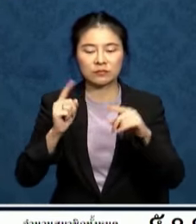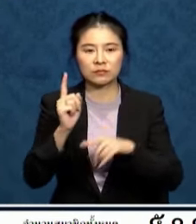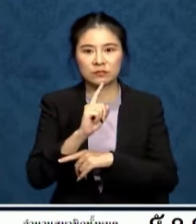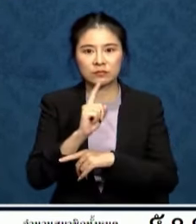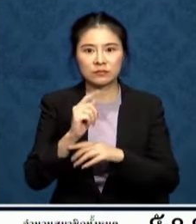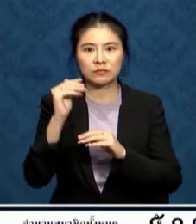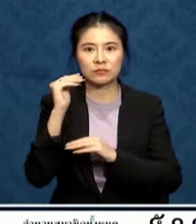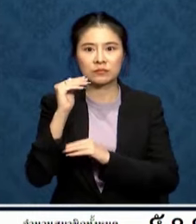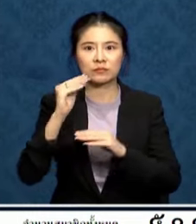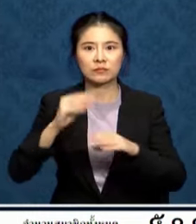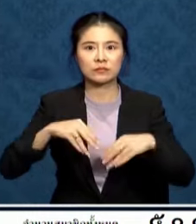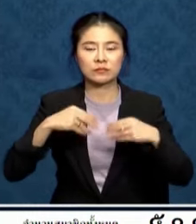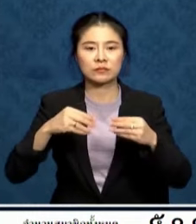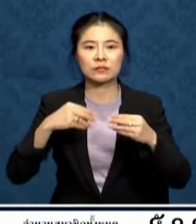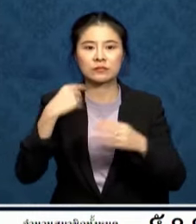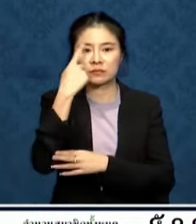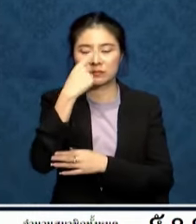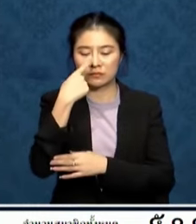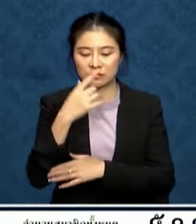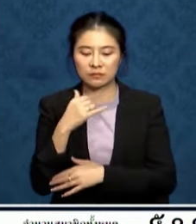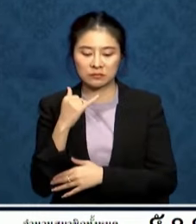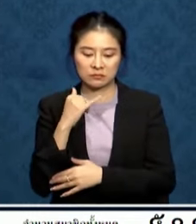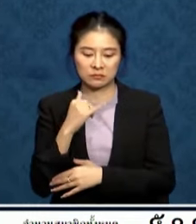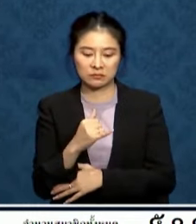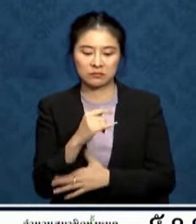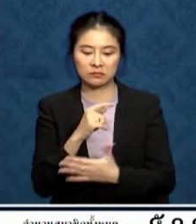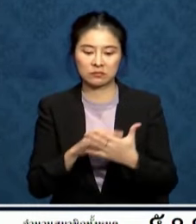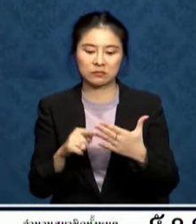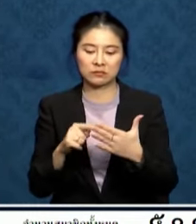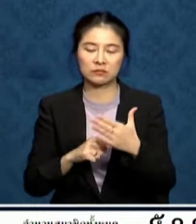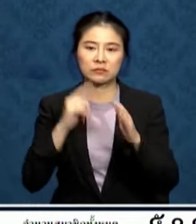ำหนดให้คนที่ออกมาใช้สิทธิ์เนี่ยมีจำนว